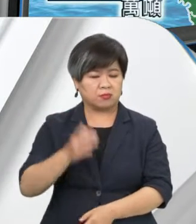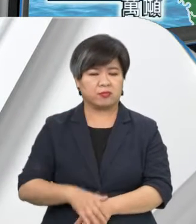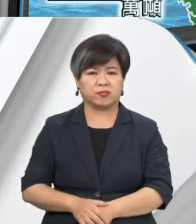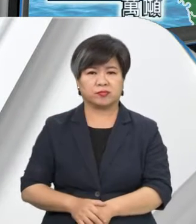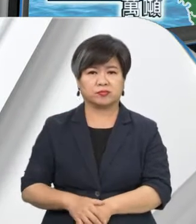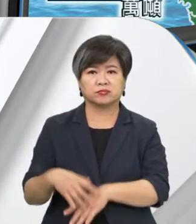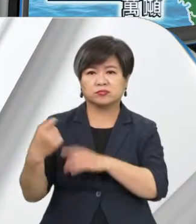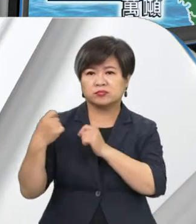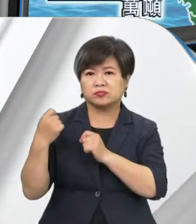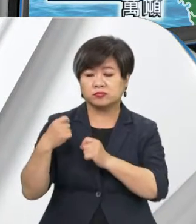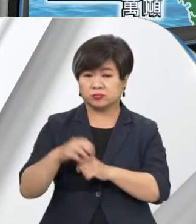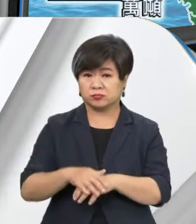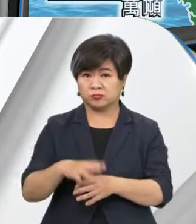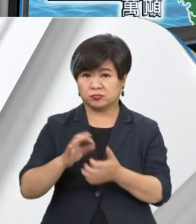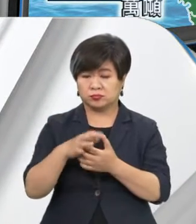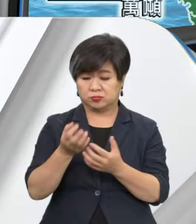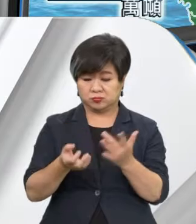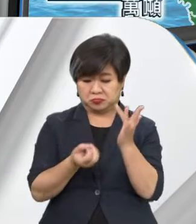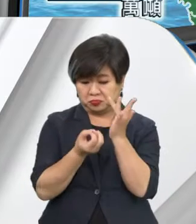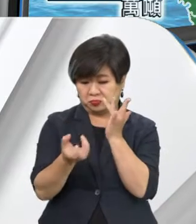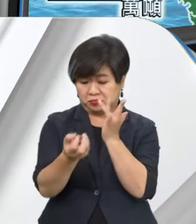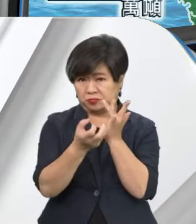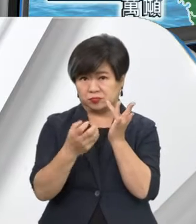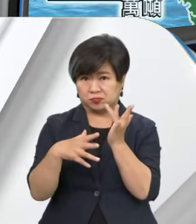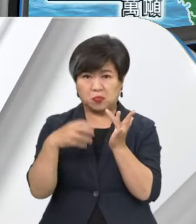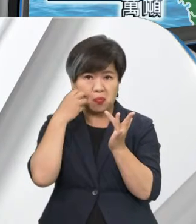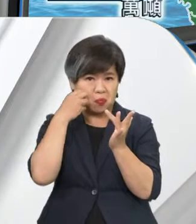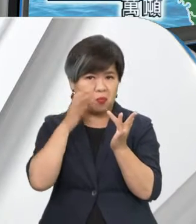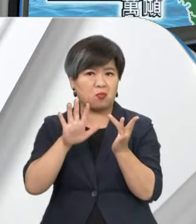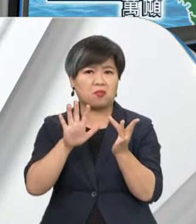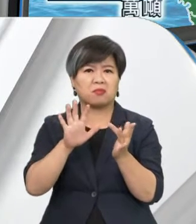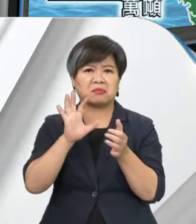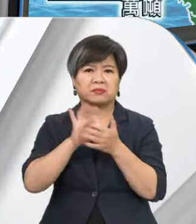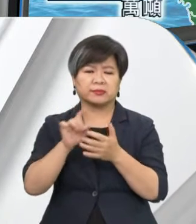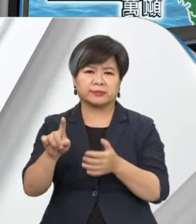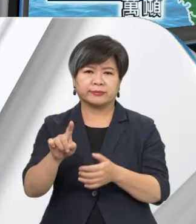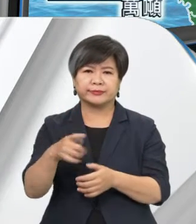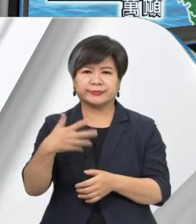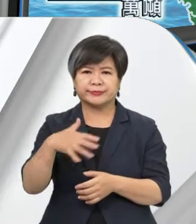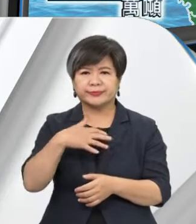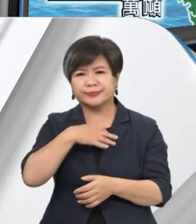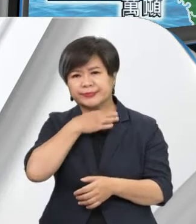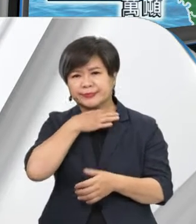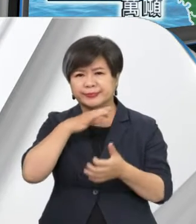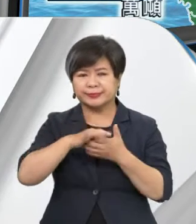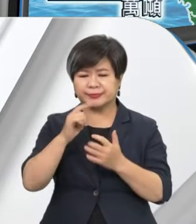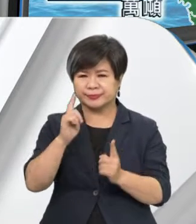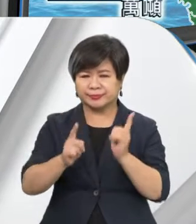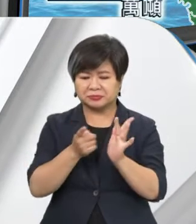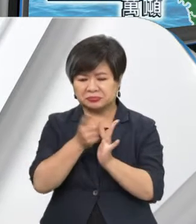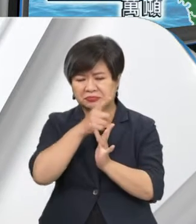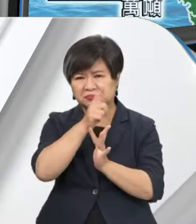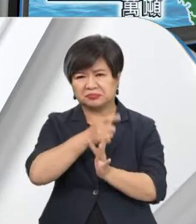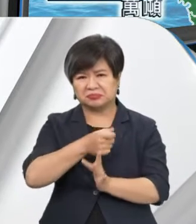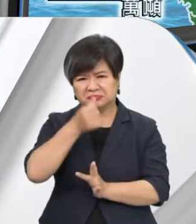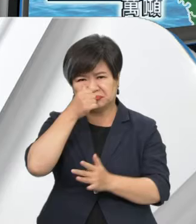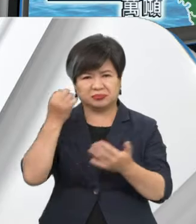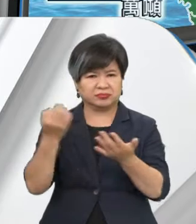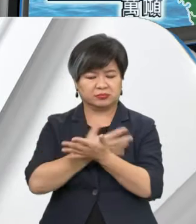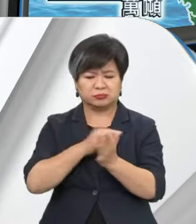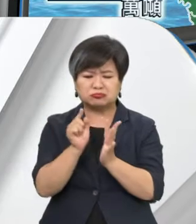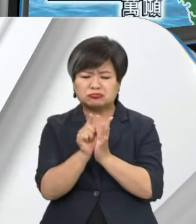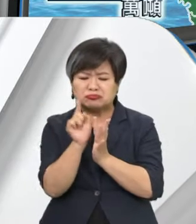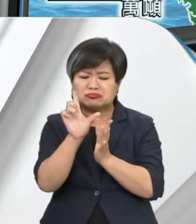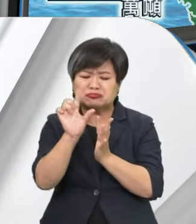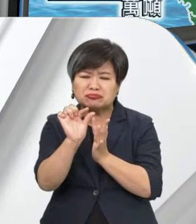个是做出开发的大果区。不过没水，你看鲜花比往年少，也比往年短，